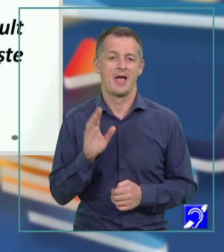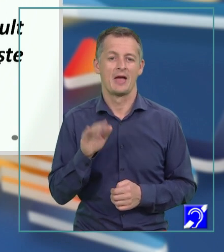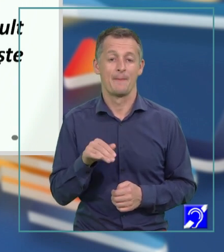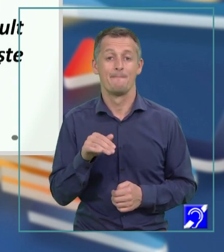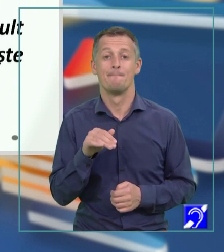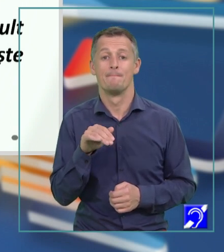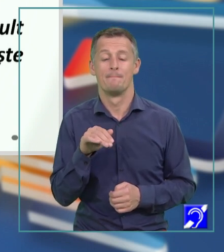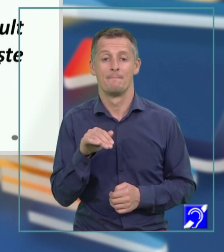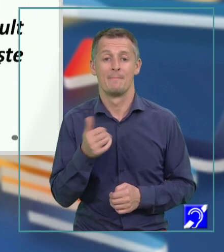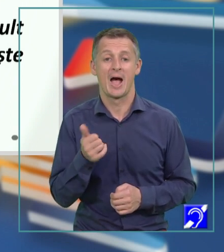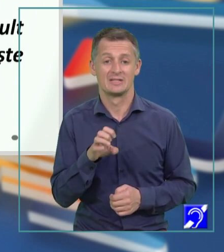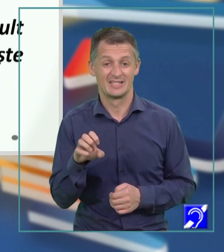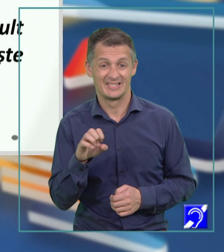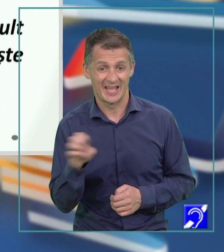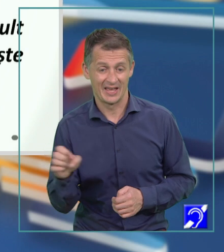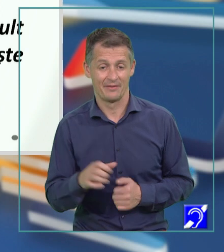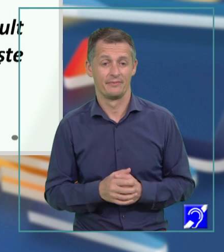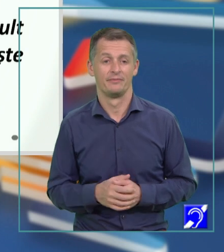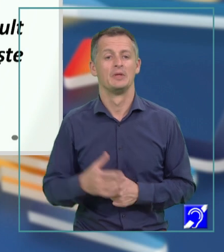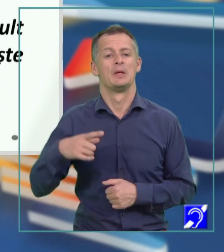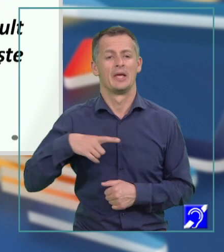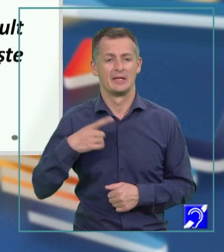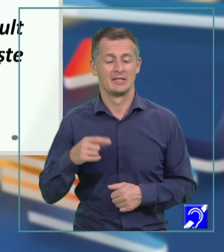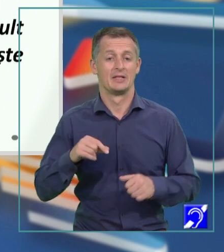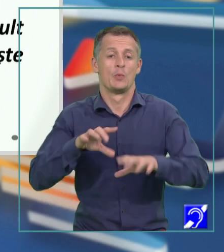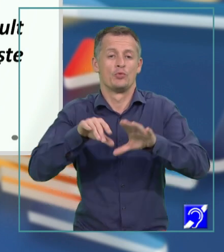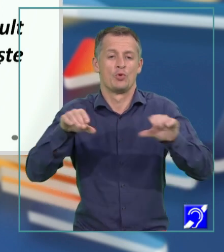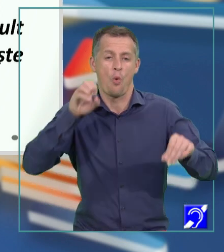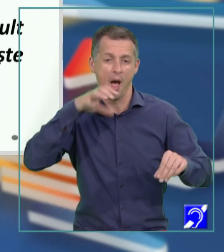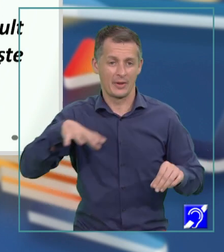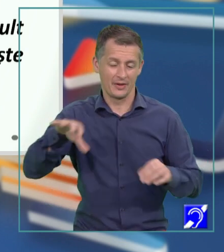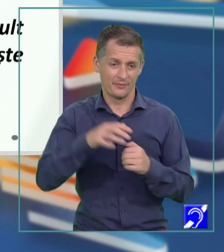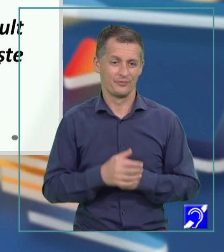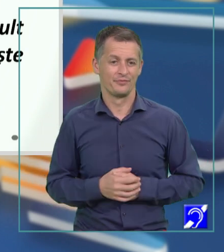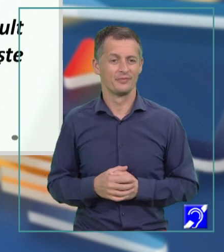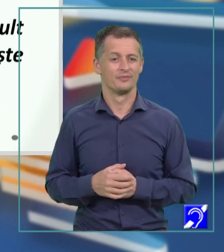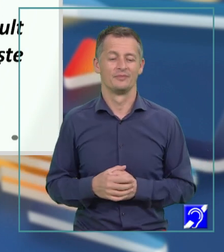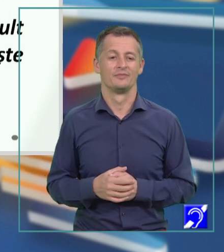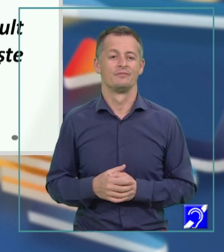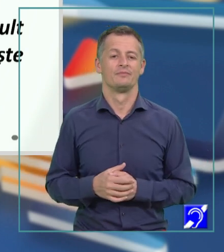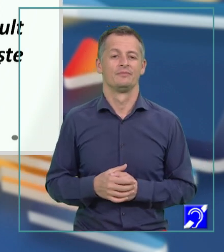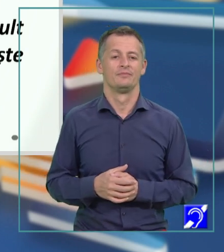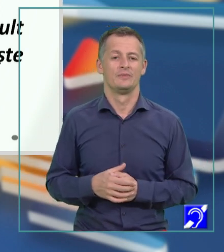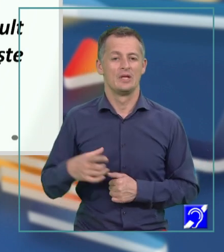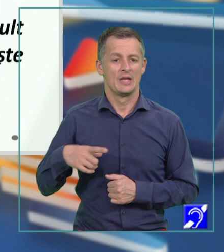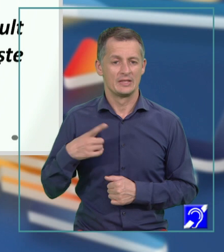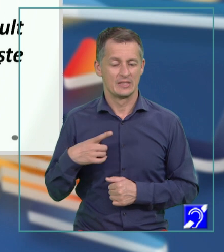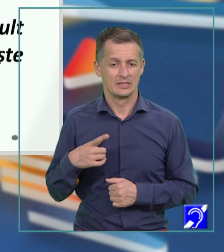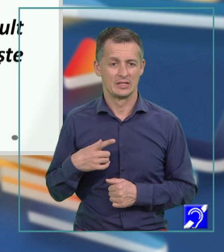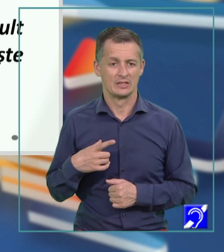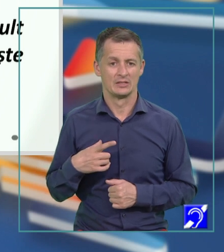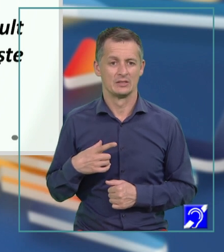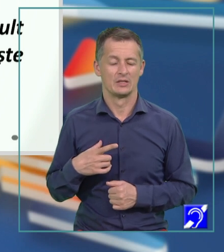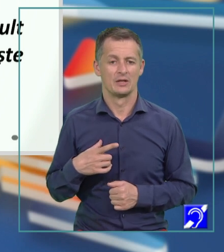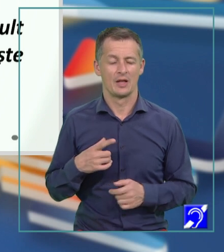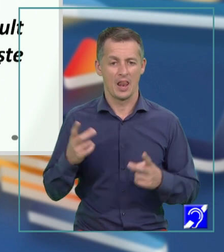Mai există, cu sensul de o grămadă mare de oameni, mai există vreo legătură de sens între masă